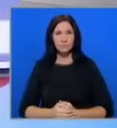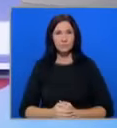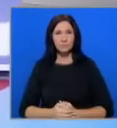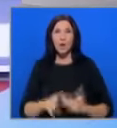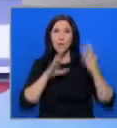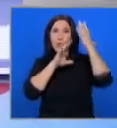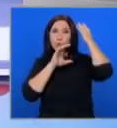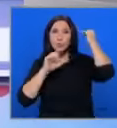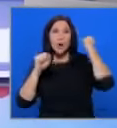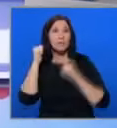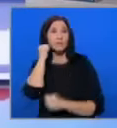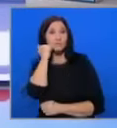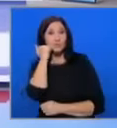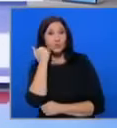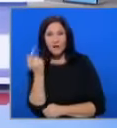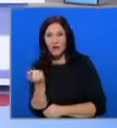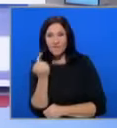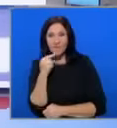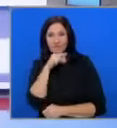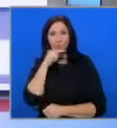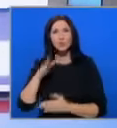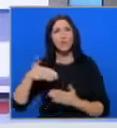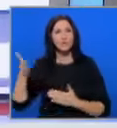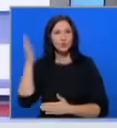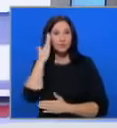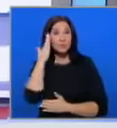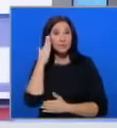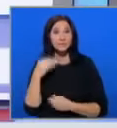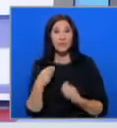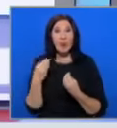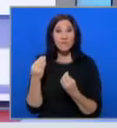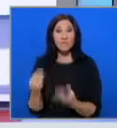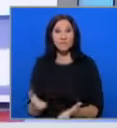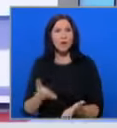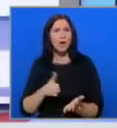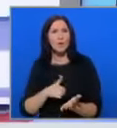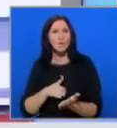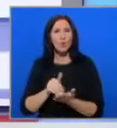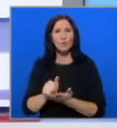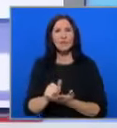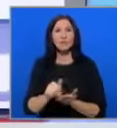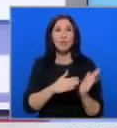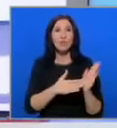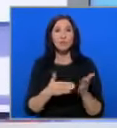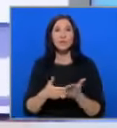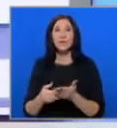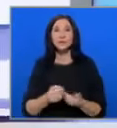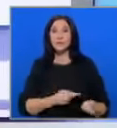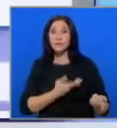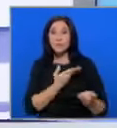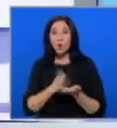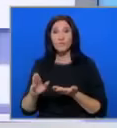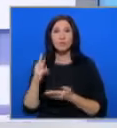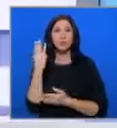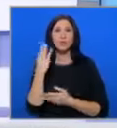Филипов. Посланникът ни в Москва е извикан в Руското външно министерство и му е връчена протестна нота заради експулсирането на